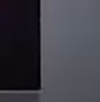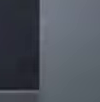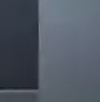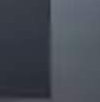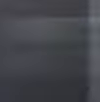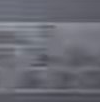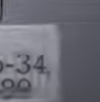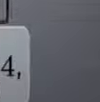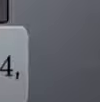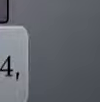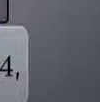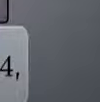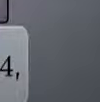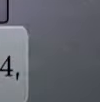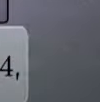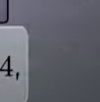алсын жан сана.